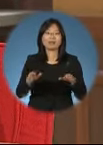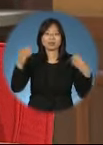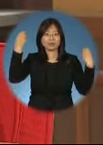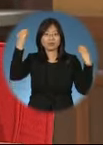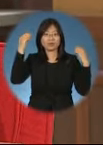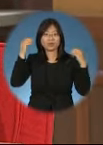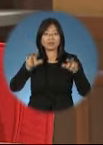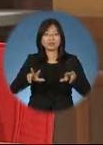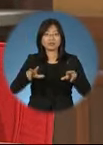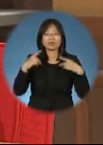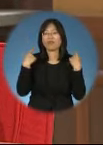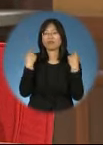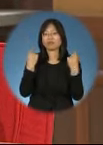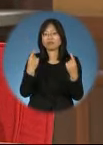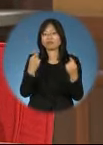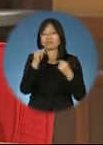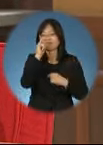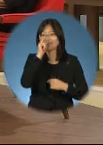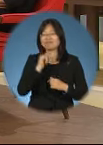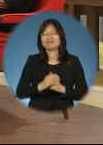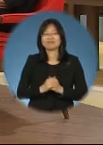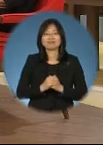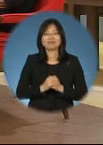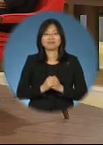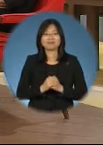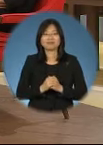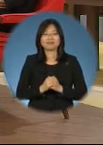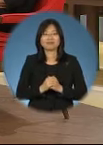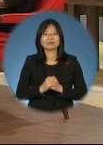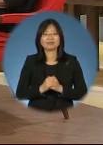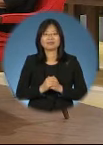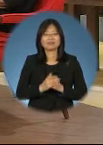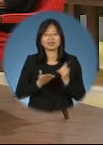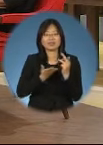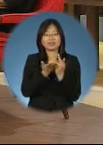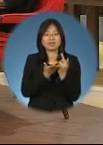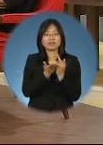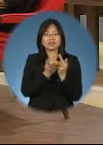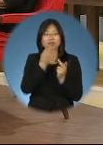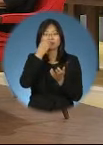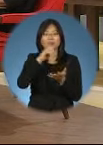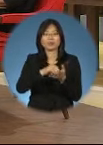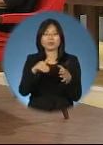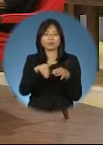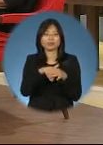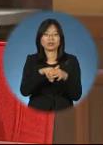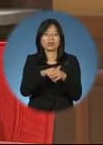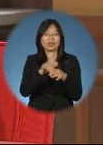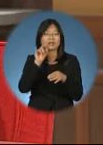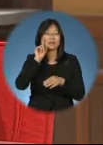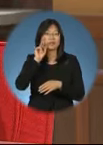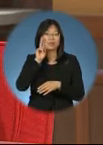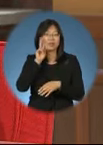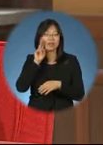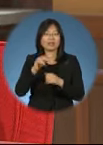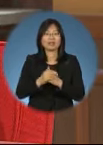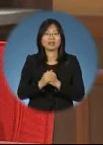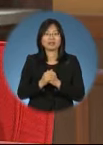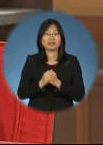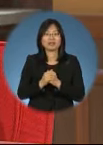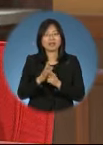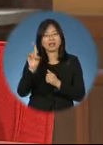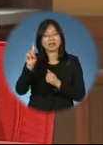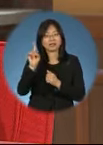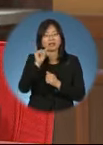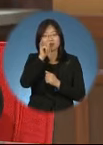예, 지금도 공연합니다. 돌문화에서 이제 제주 돌문화 모래 뭐 하나